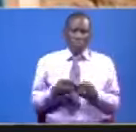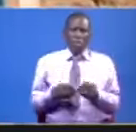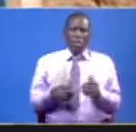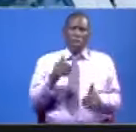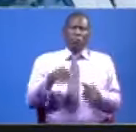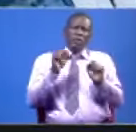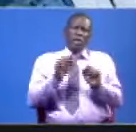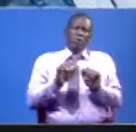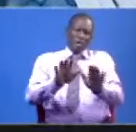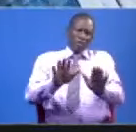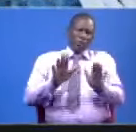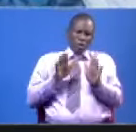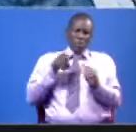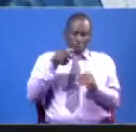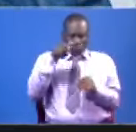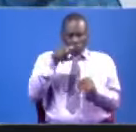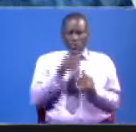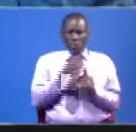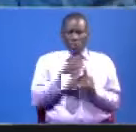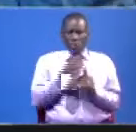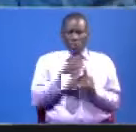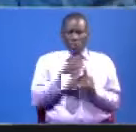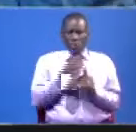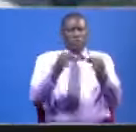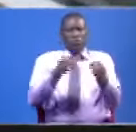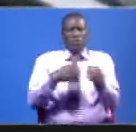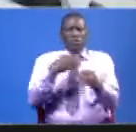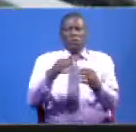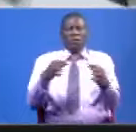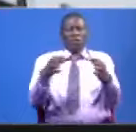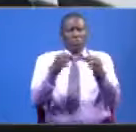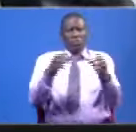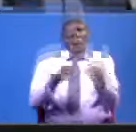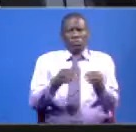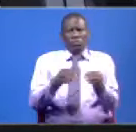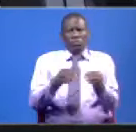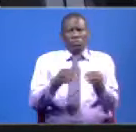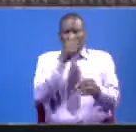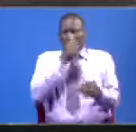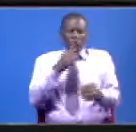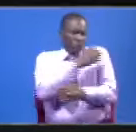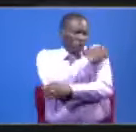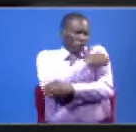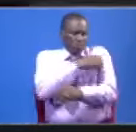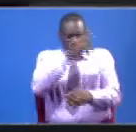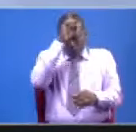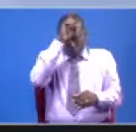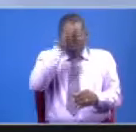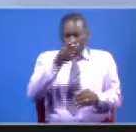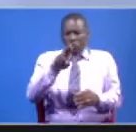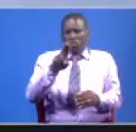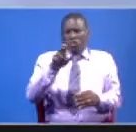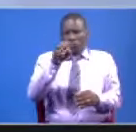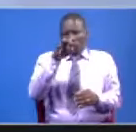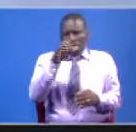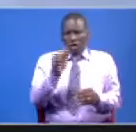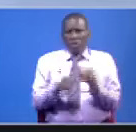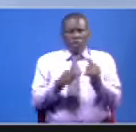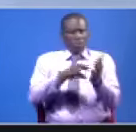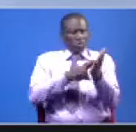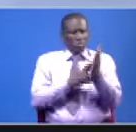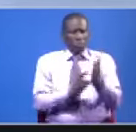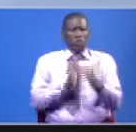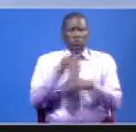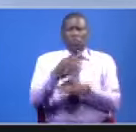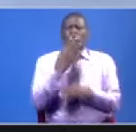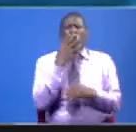ingezuia njue hii kitu. Hoja hizi zikiambatana na taarifa ya muungano hospitali za kibinafsi za Mashinani Rufa inayowakilisha zaidi ya